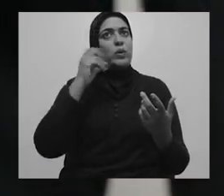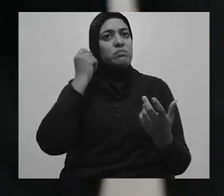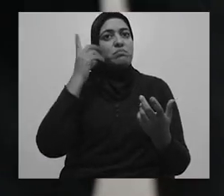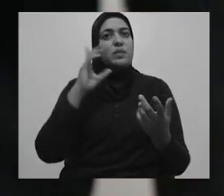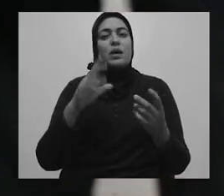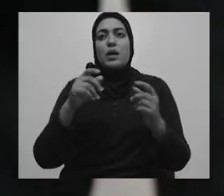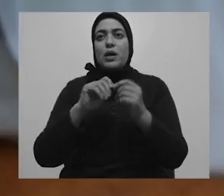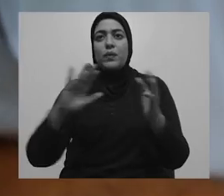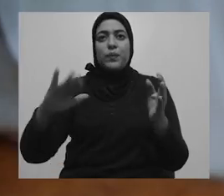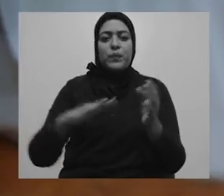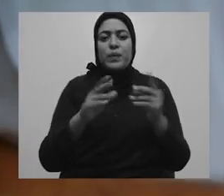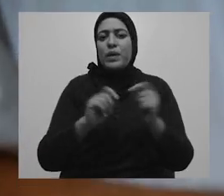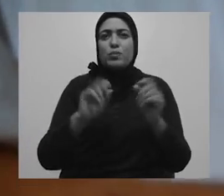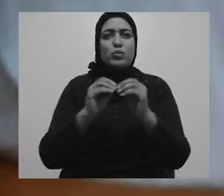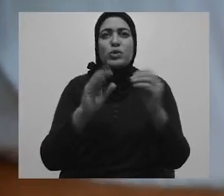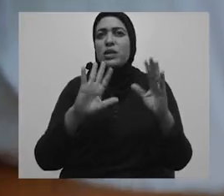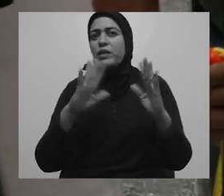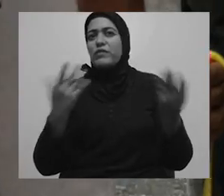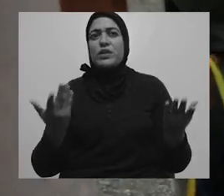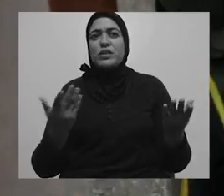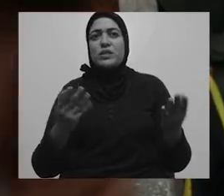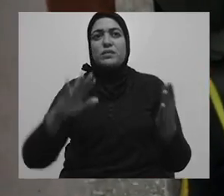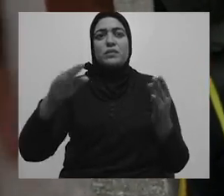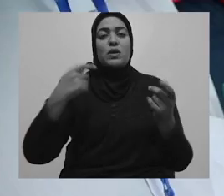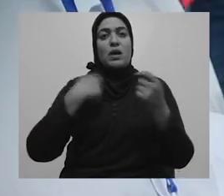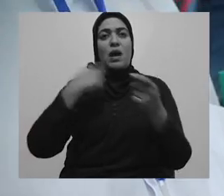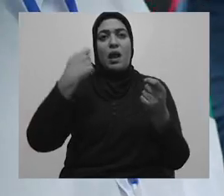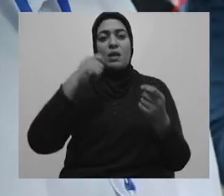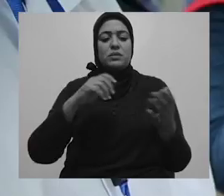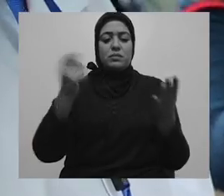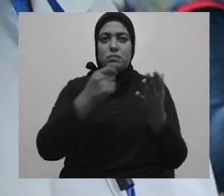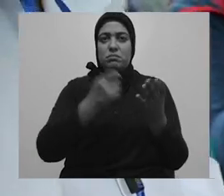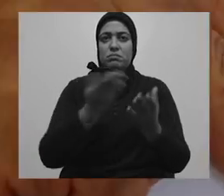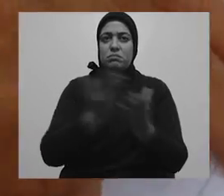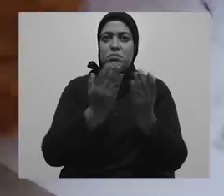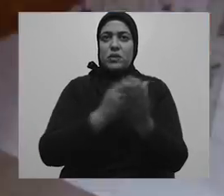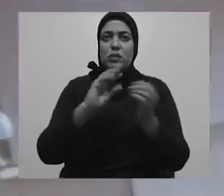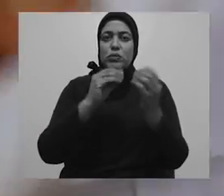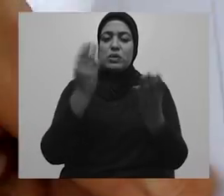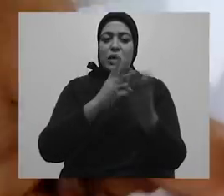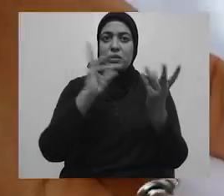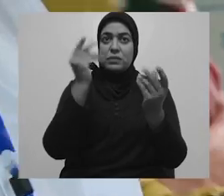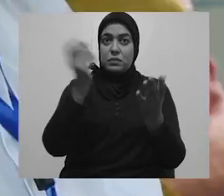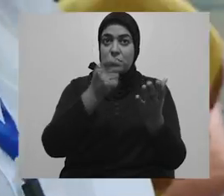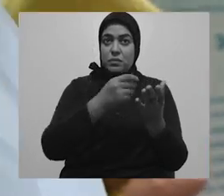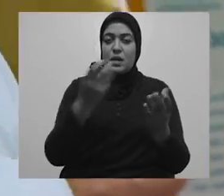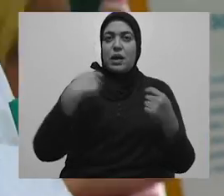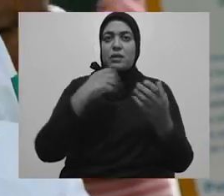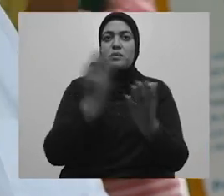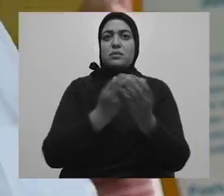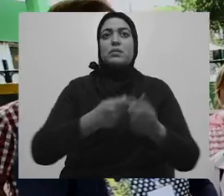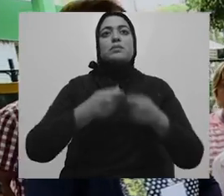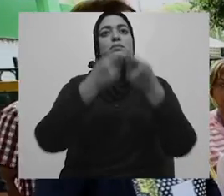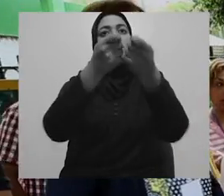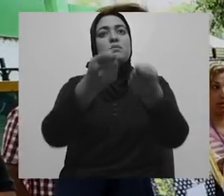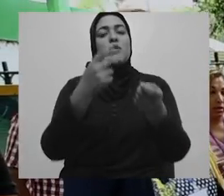مكتوب للبي دي جي وقول له وعاود اطلب معناها أهل الاختصاص. وهما كل واحد عمل